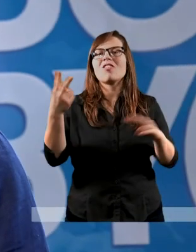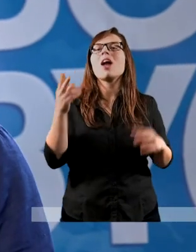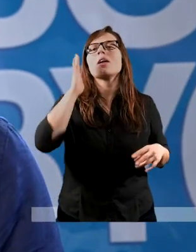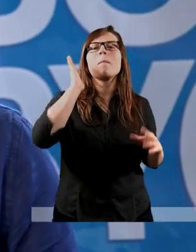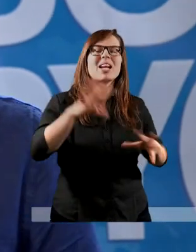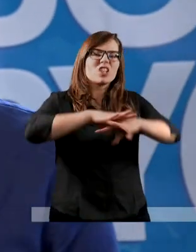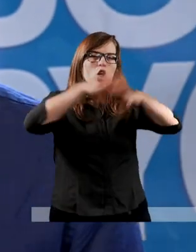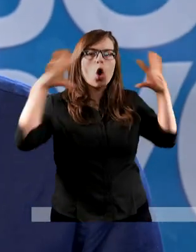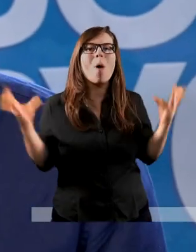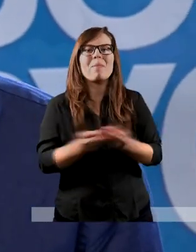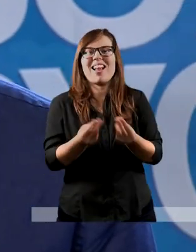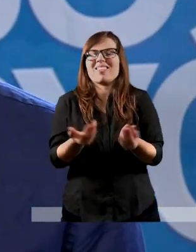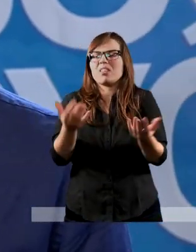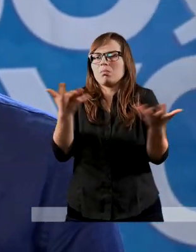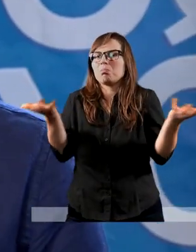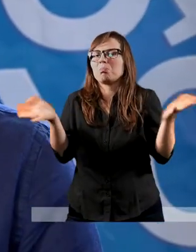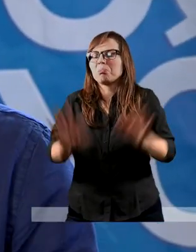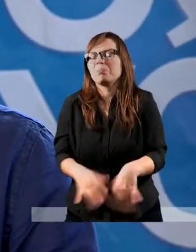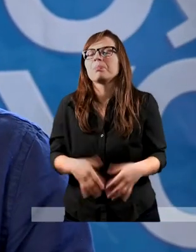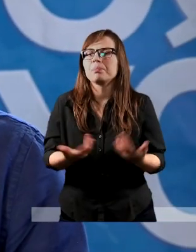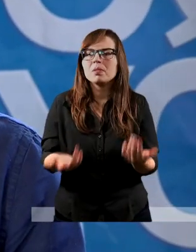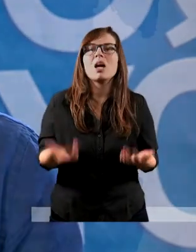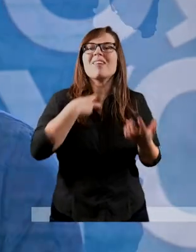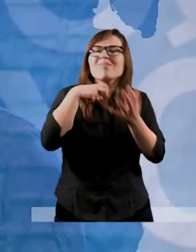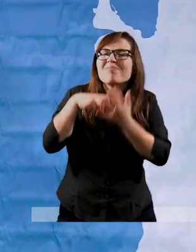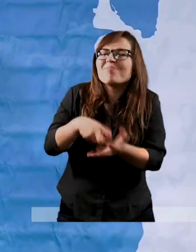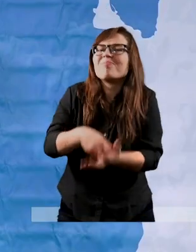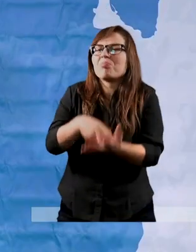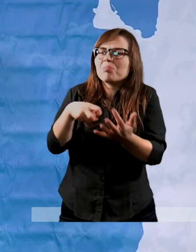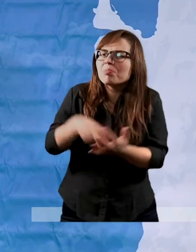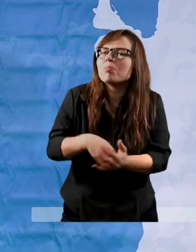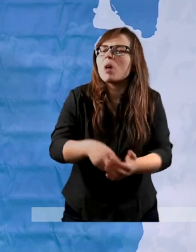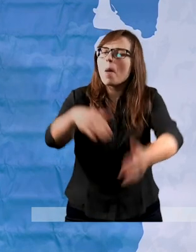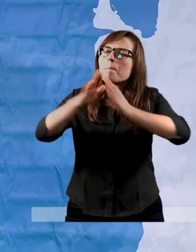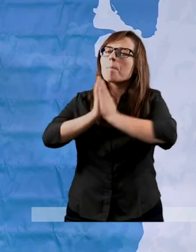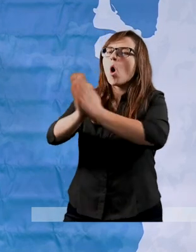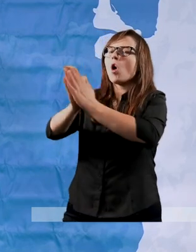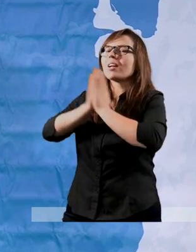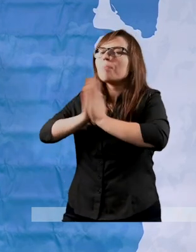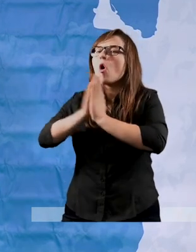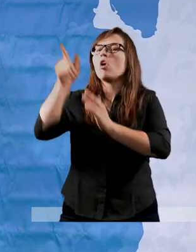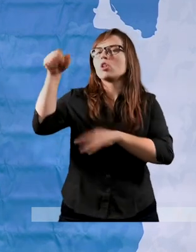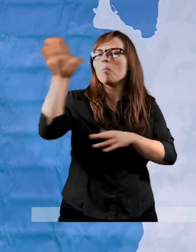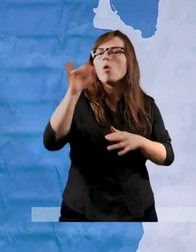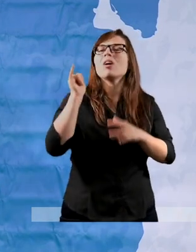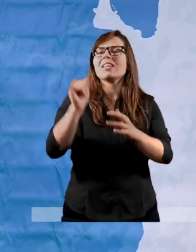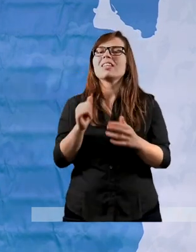prostu będzie kompletna klapa. I wtedy padliśmy na kolana i modliliśmy się, aby Bóg nam w tym